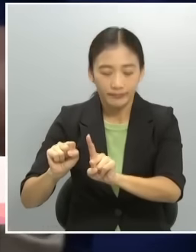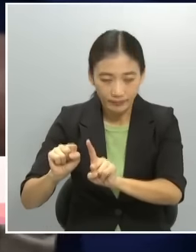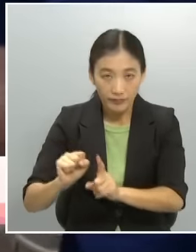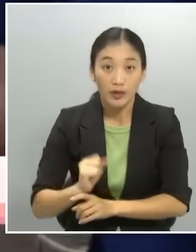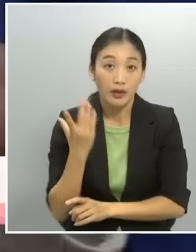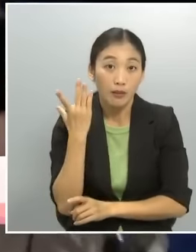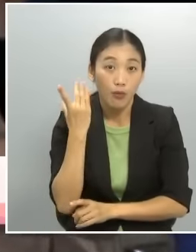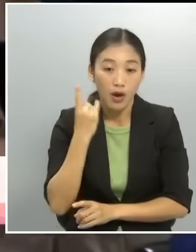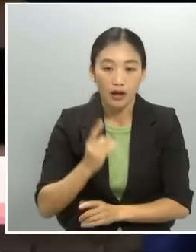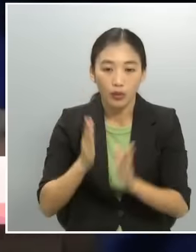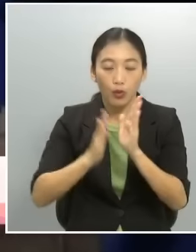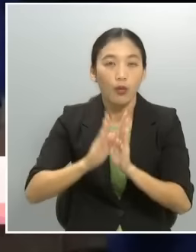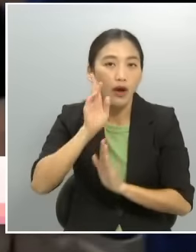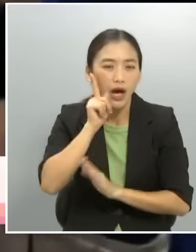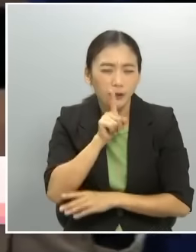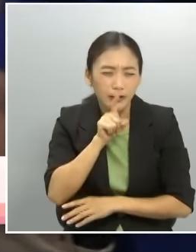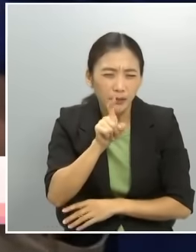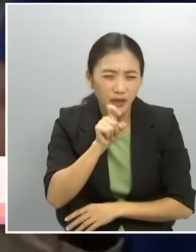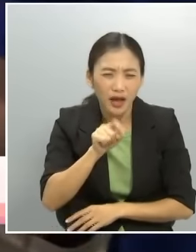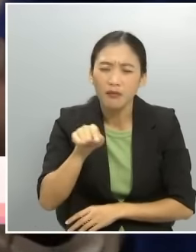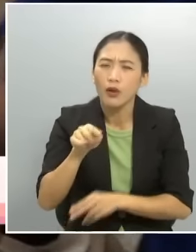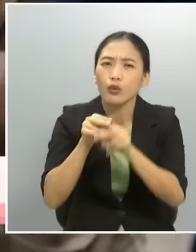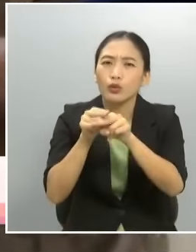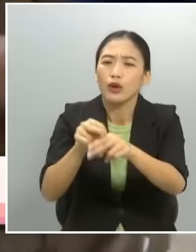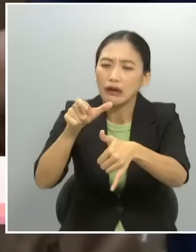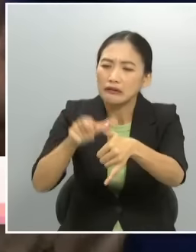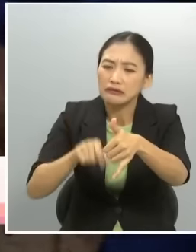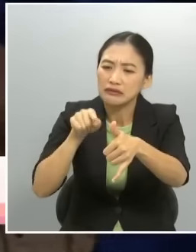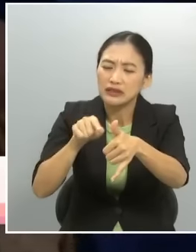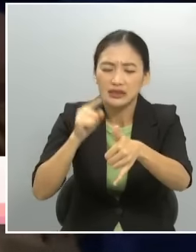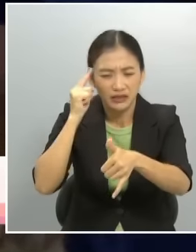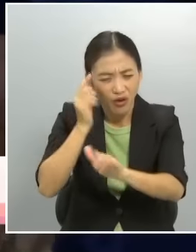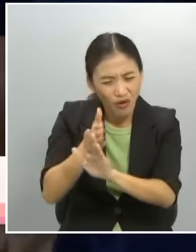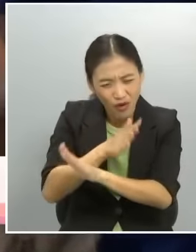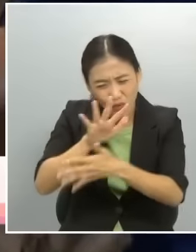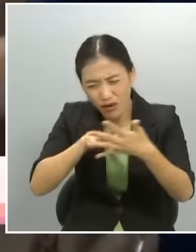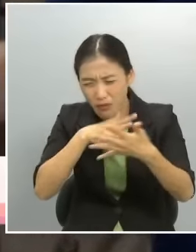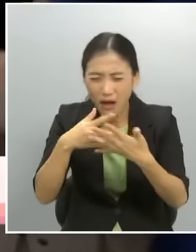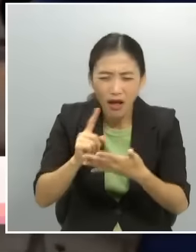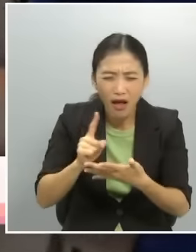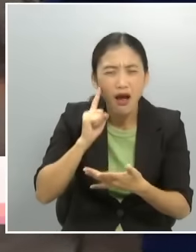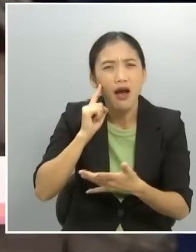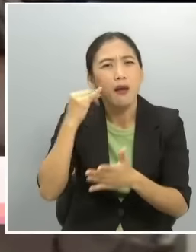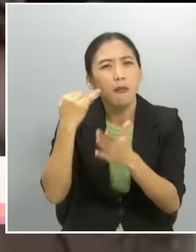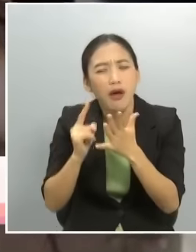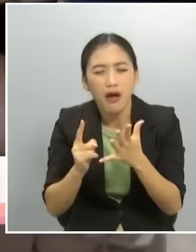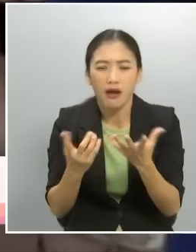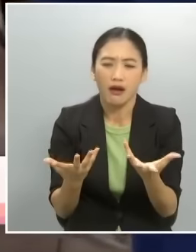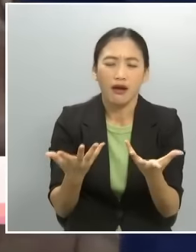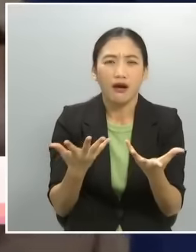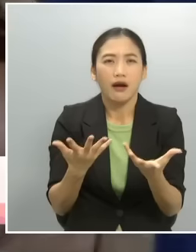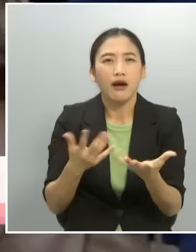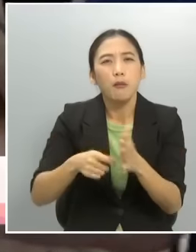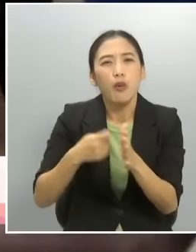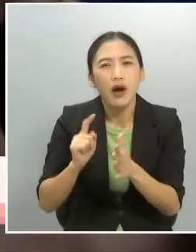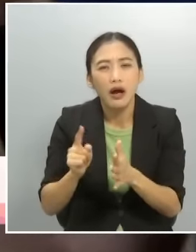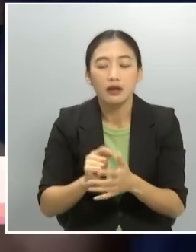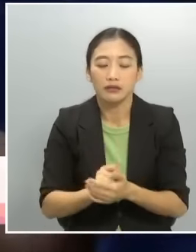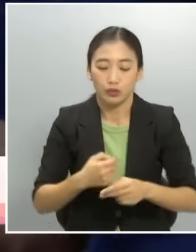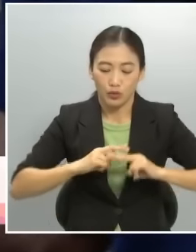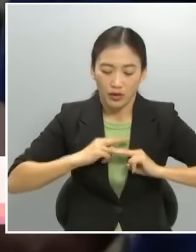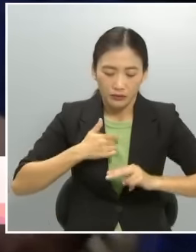อบถามถึงมูลเหตุจูงใจนะครับในการวางแผนครั้งนี้แต่เจ้าตัวก้มหน้าตลอดเวลาครับไม่ตอบคำถามบอกแต่เพียงว่าขอโทษ